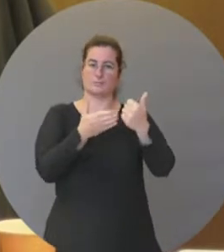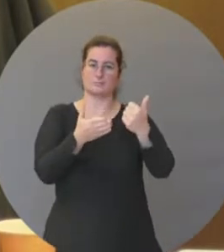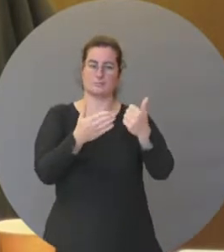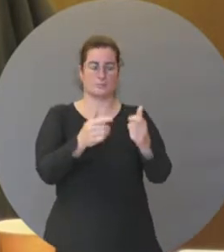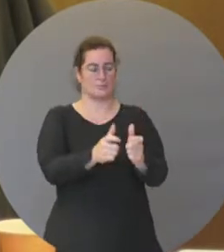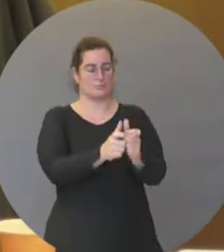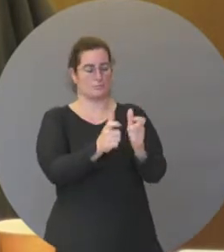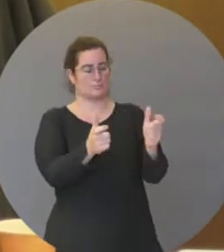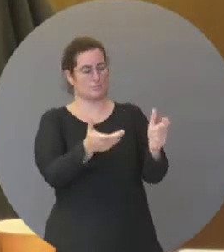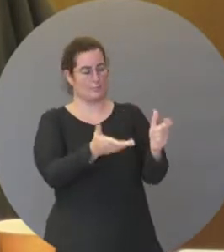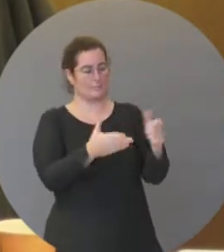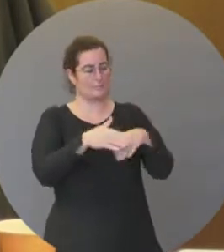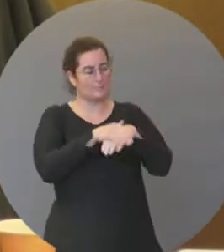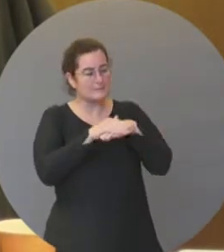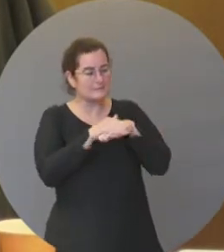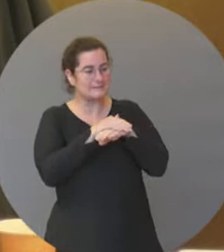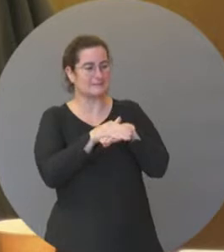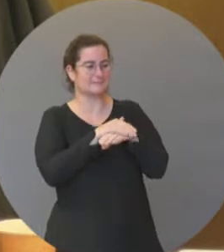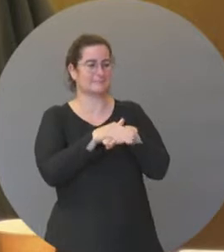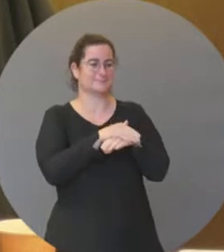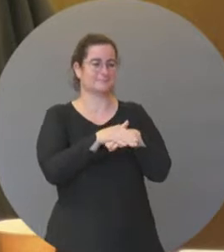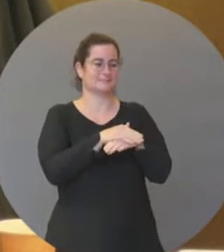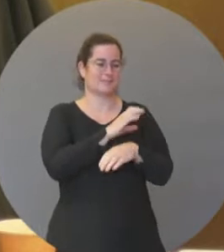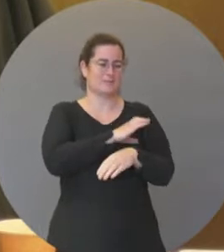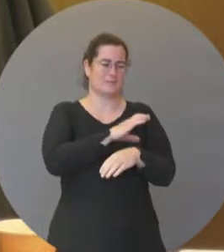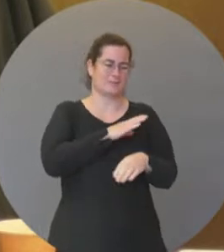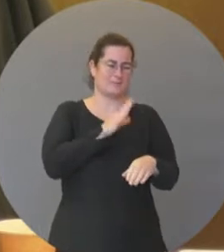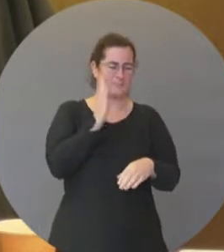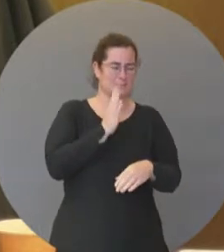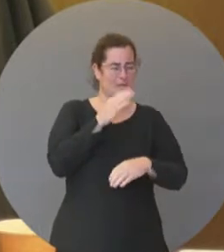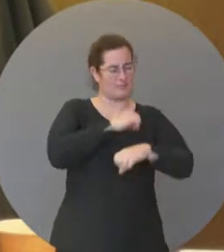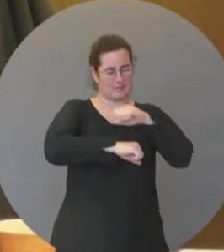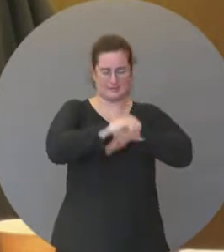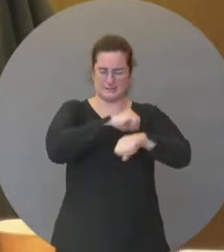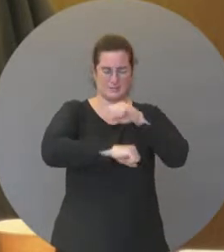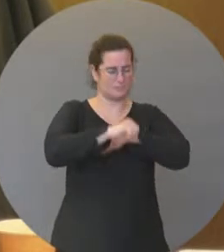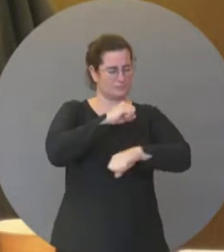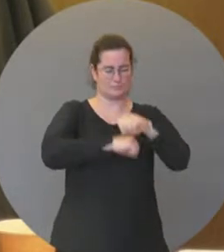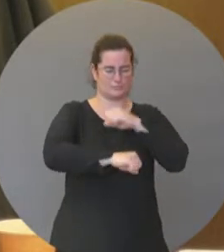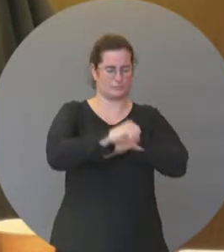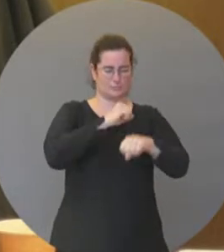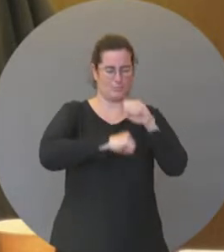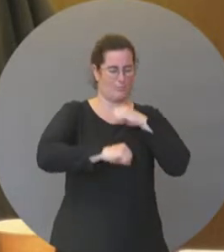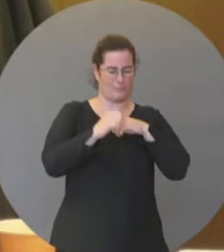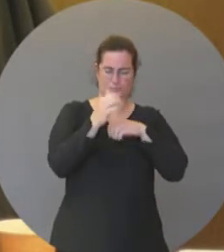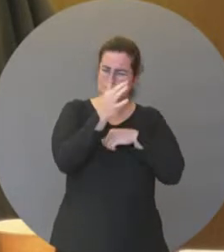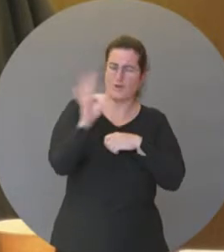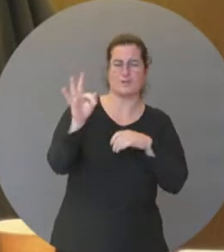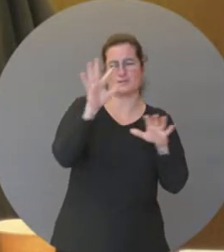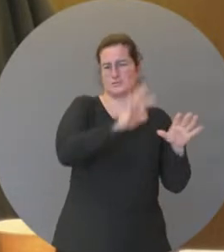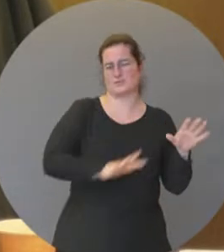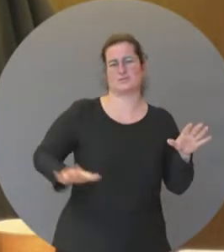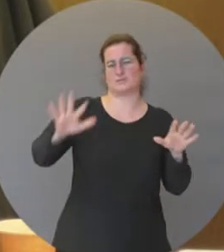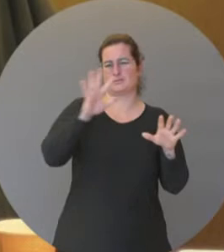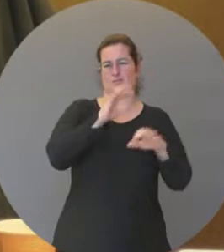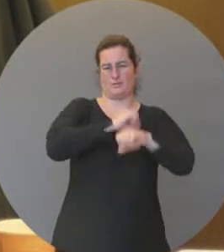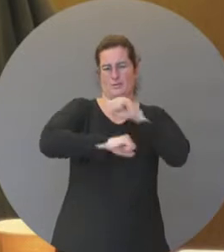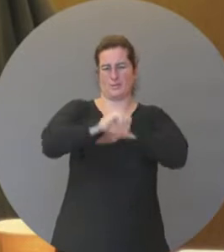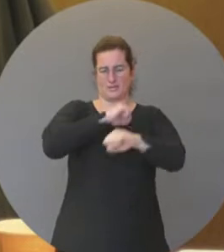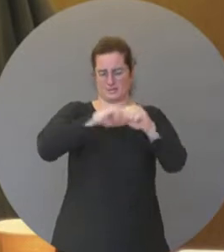qui une politique qui doit davantage se structurer à l'échelle du pays tout en